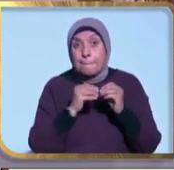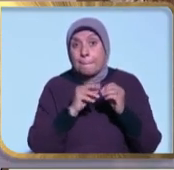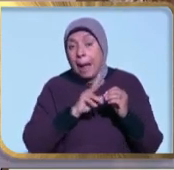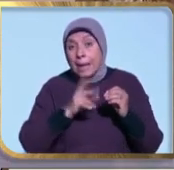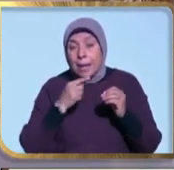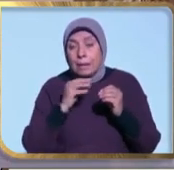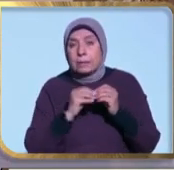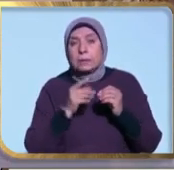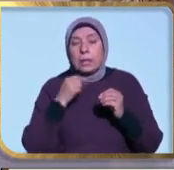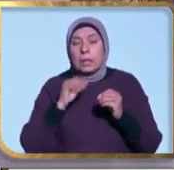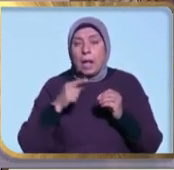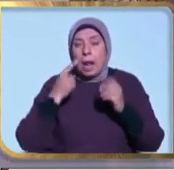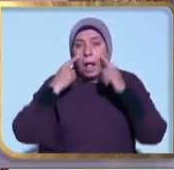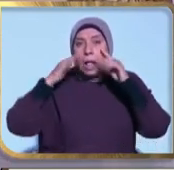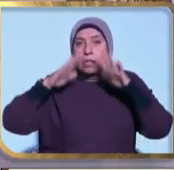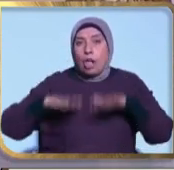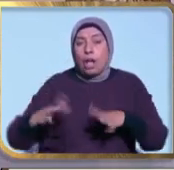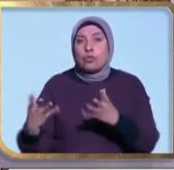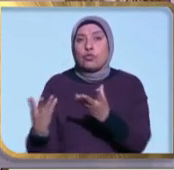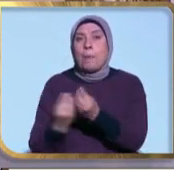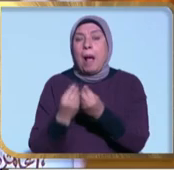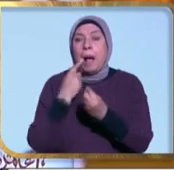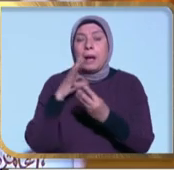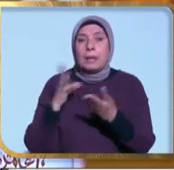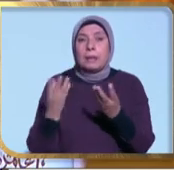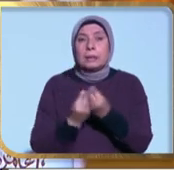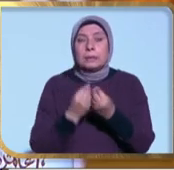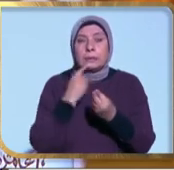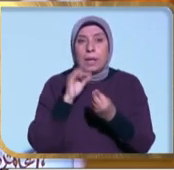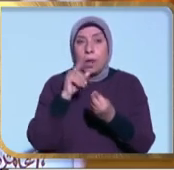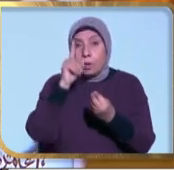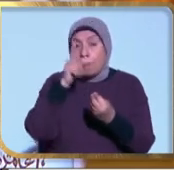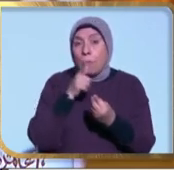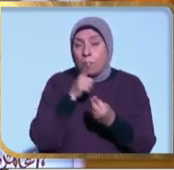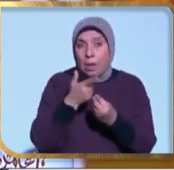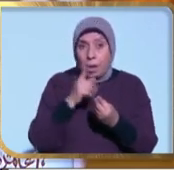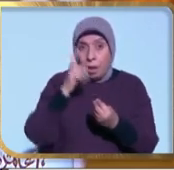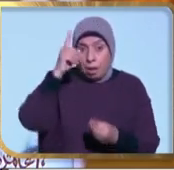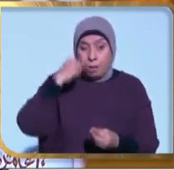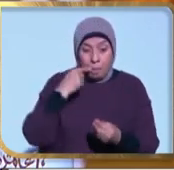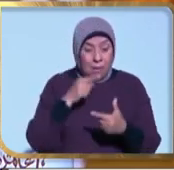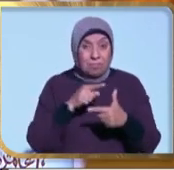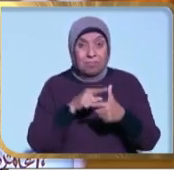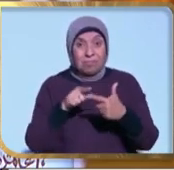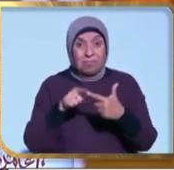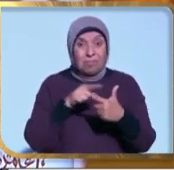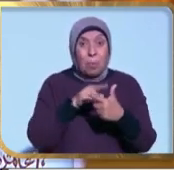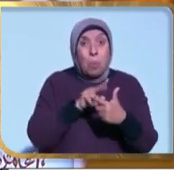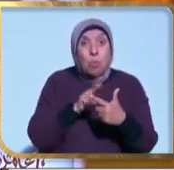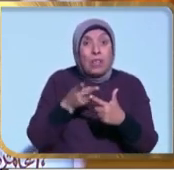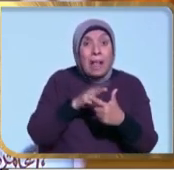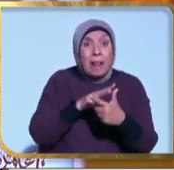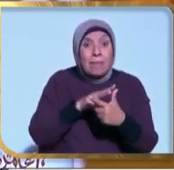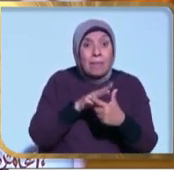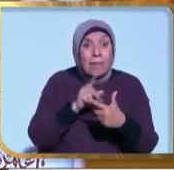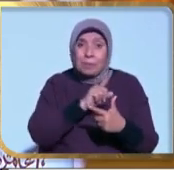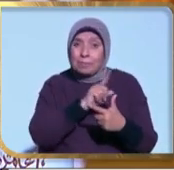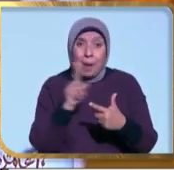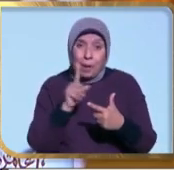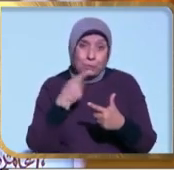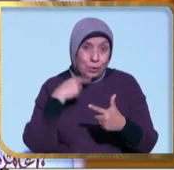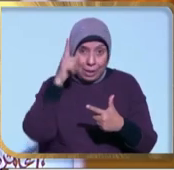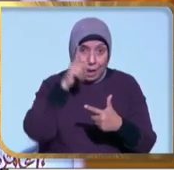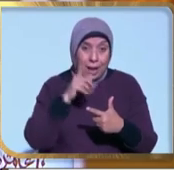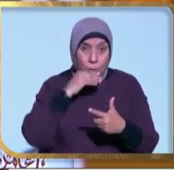الشريعه الاسلاميه وحث عليه طب يعني القران هيام بالشيء وضده طبعا شيء محال شيء